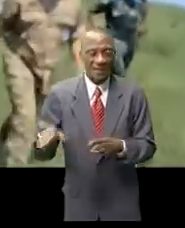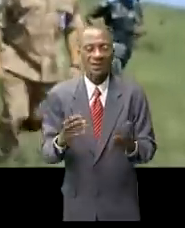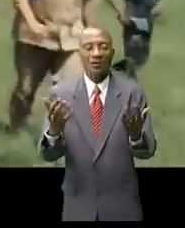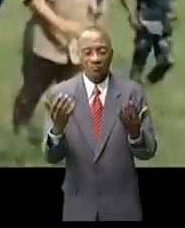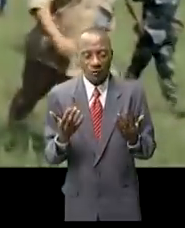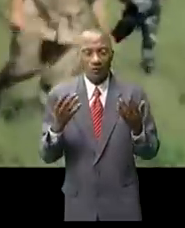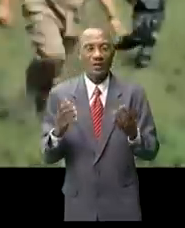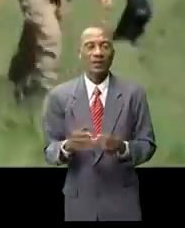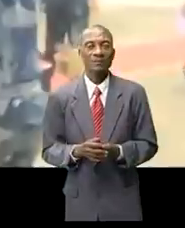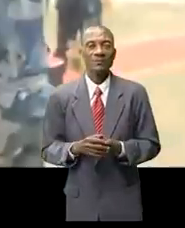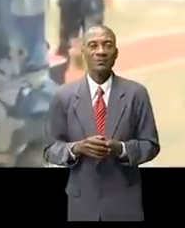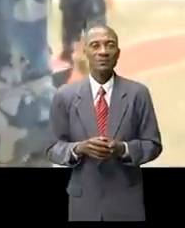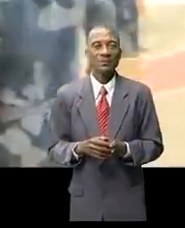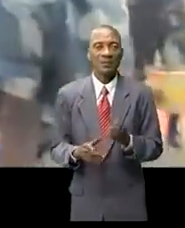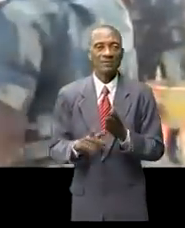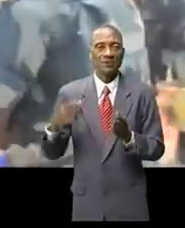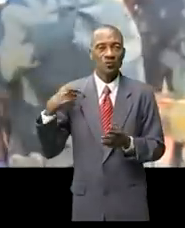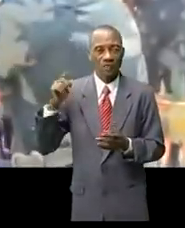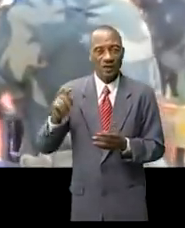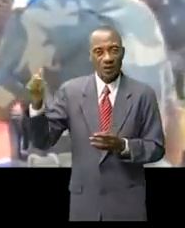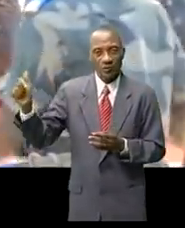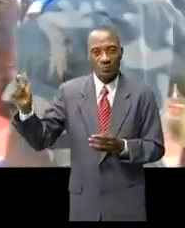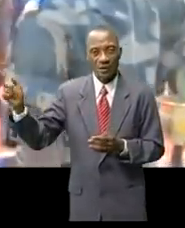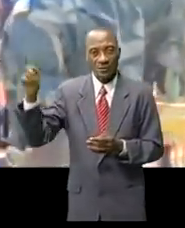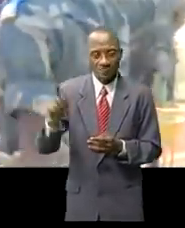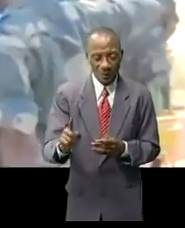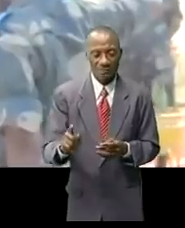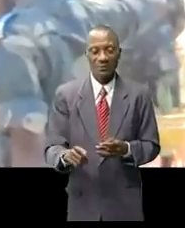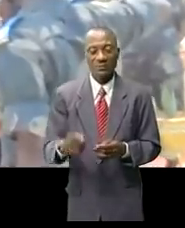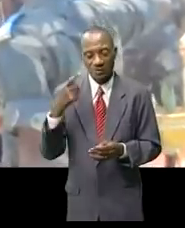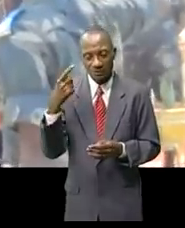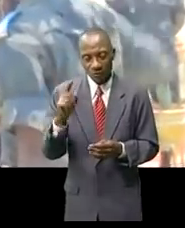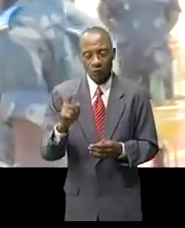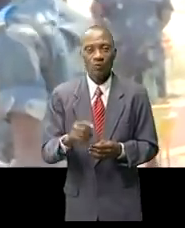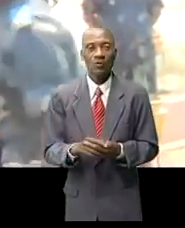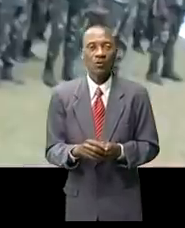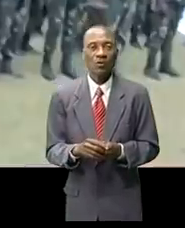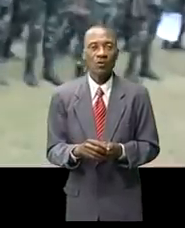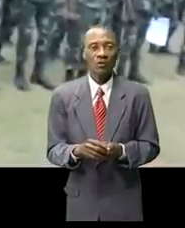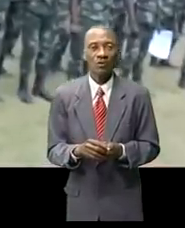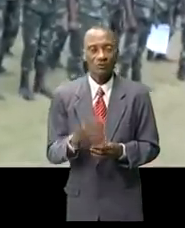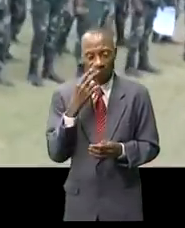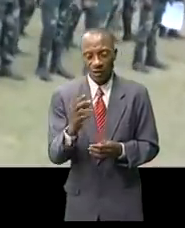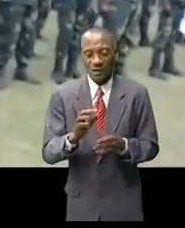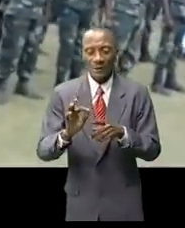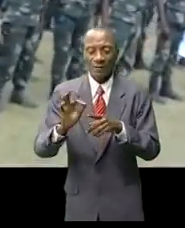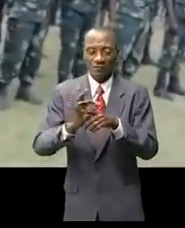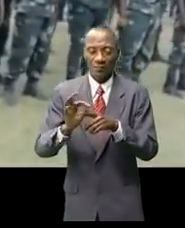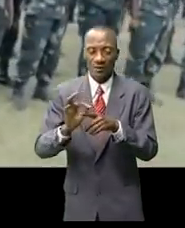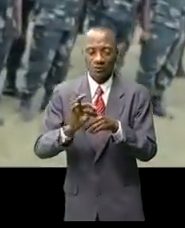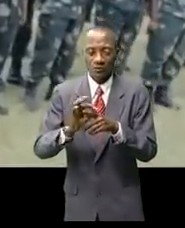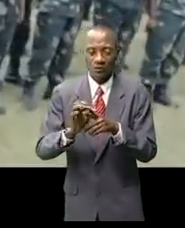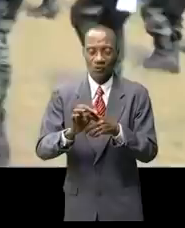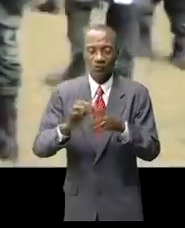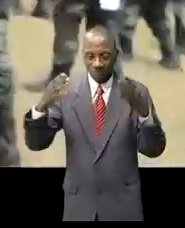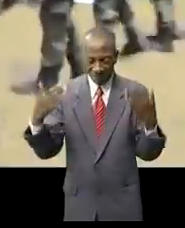de l'Ituri a pris part à la cérémonie sanctionnant l'affaire de formation de renforcement des capacités opérationnelles. Plus de 1000